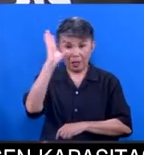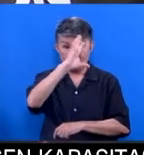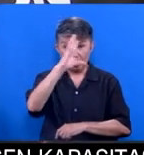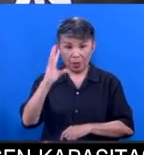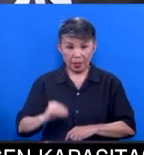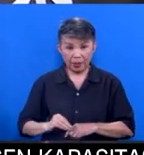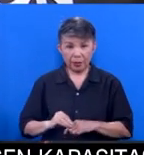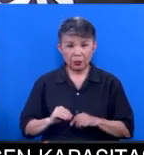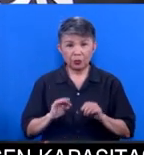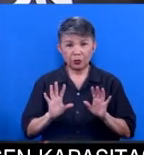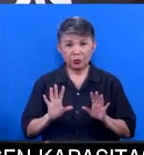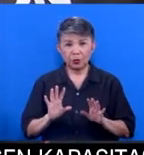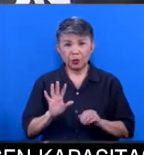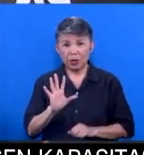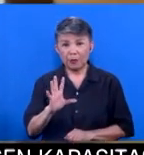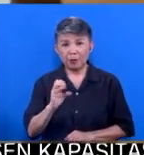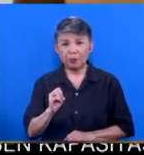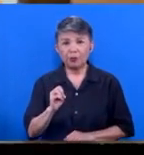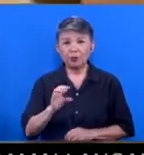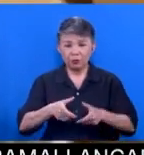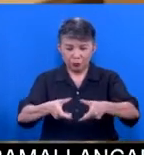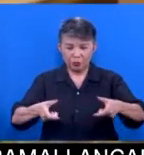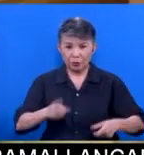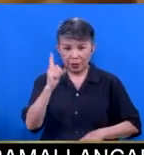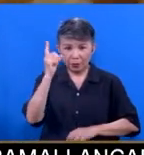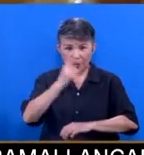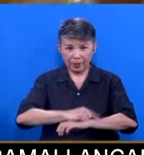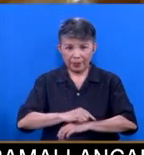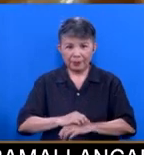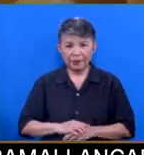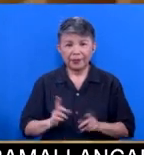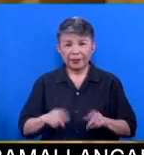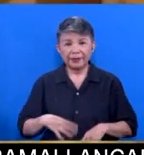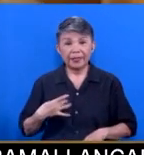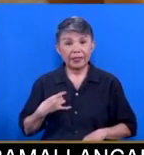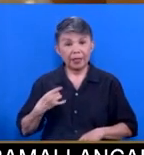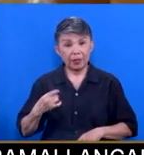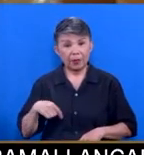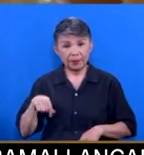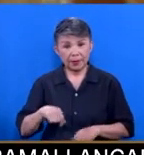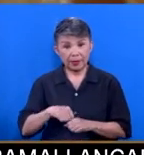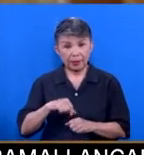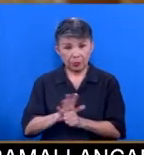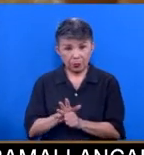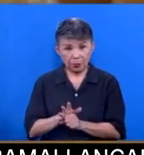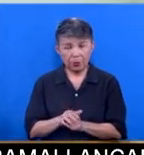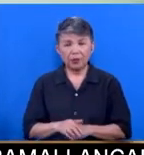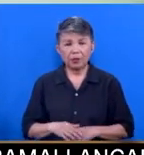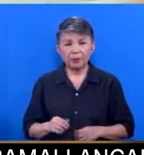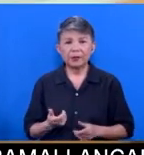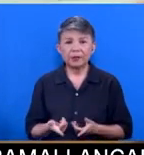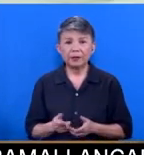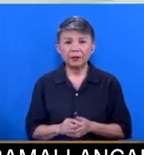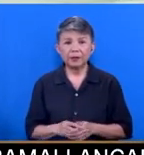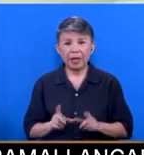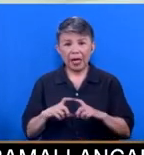10 hari lebih 50 perhari menjadi relawan di tengah pandewi covert bukan perkara mudah bagi keduanya apalagi